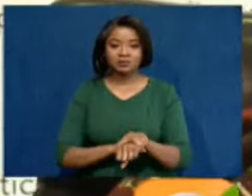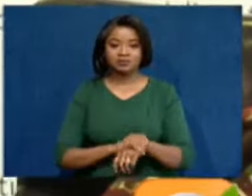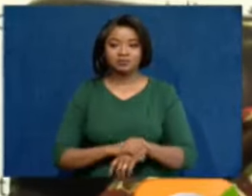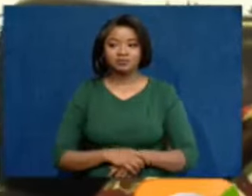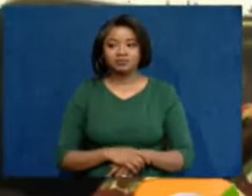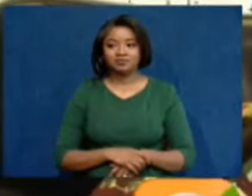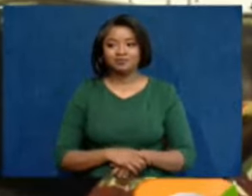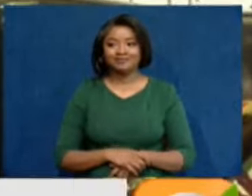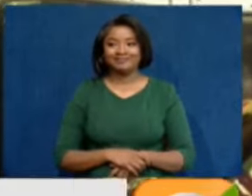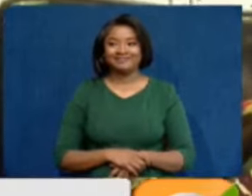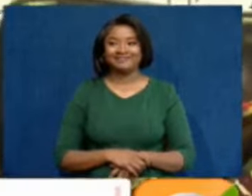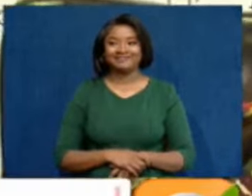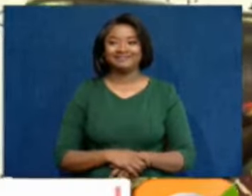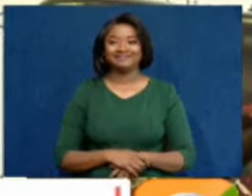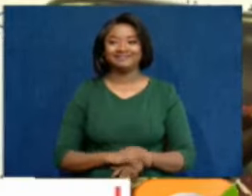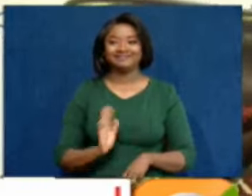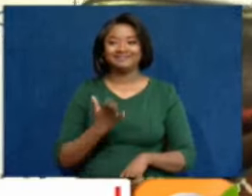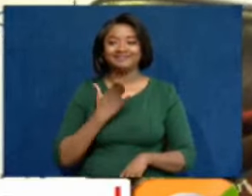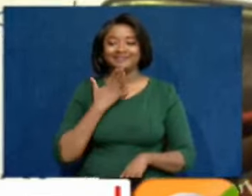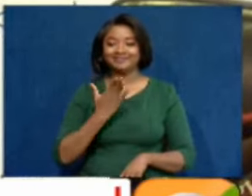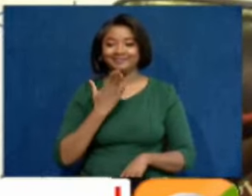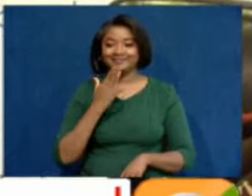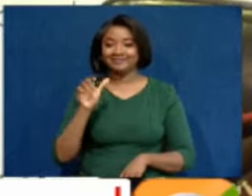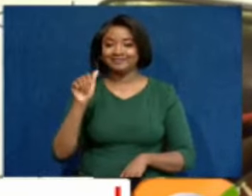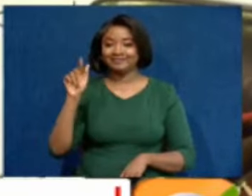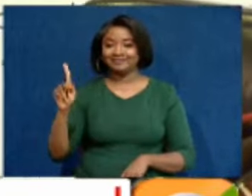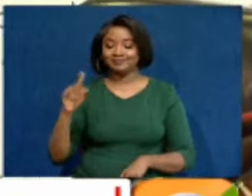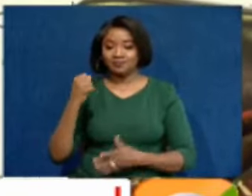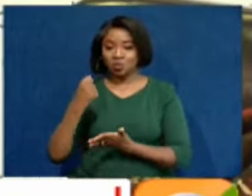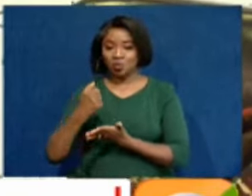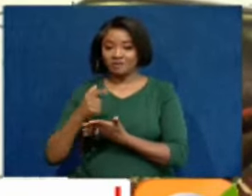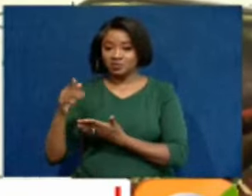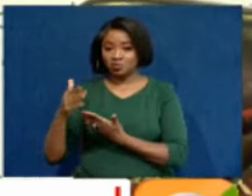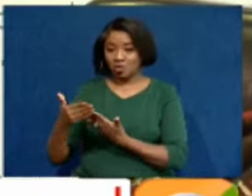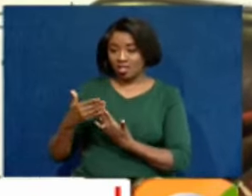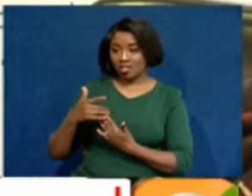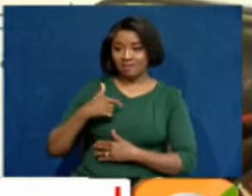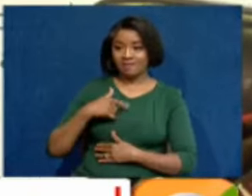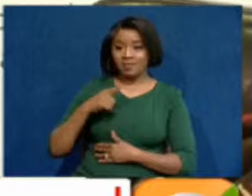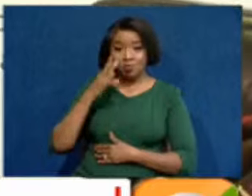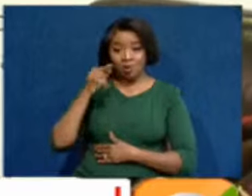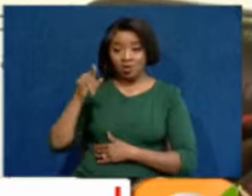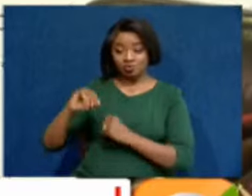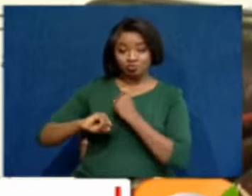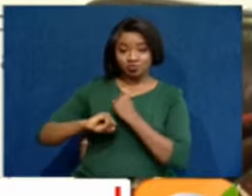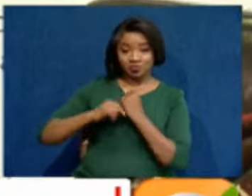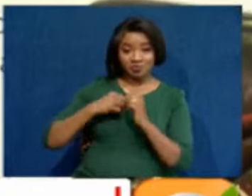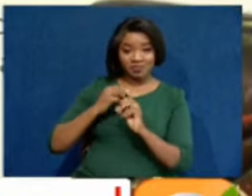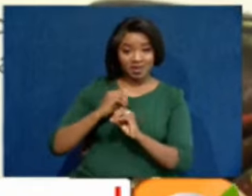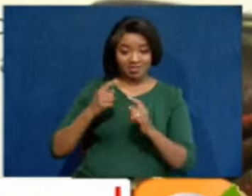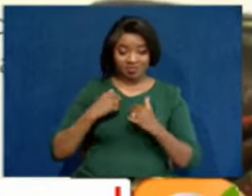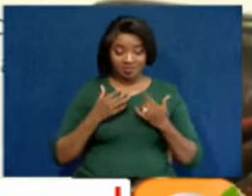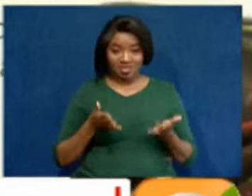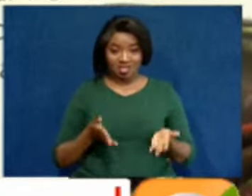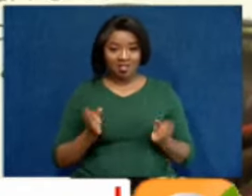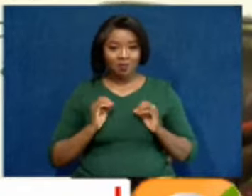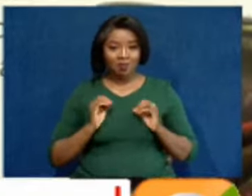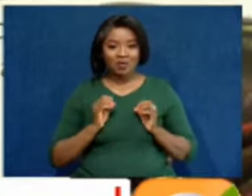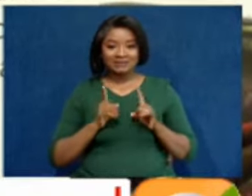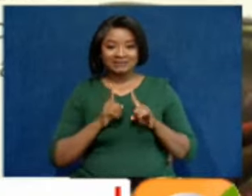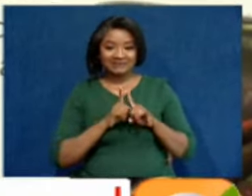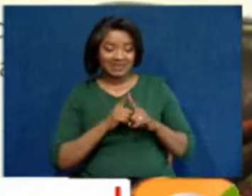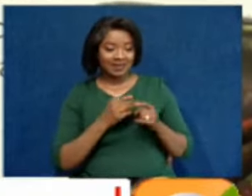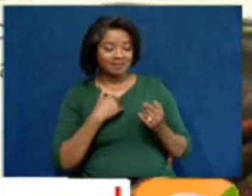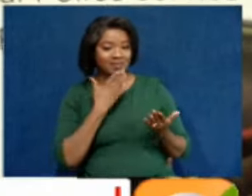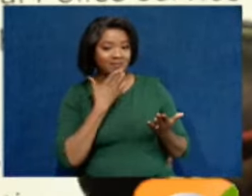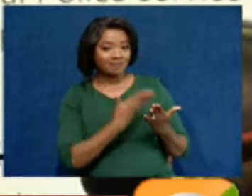Thank you for athletics office for your support. Without you singekuwa hapa. Pia